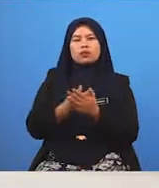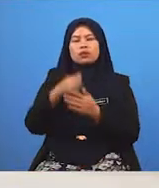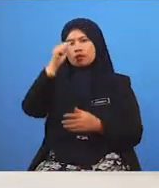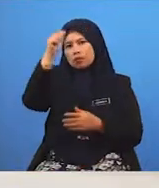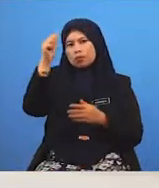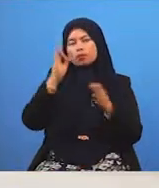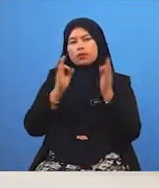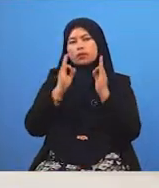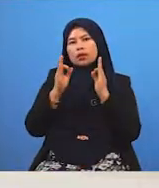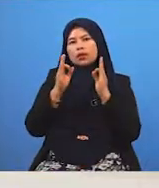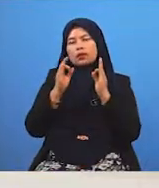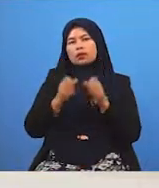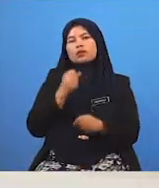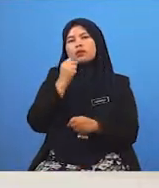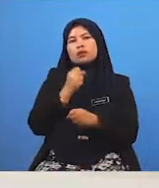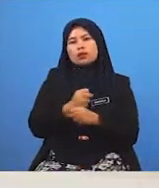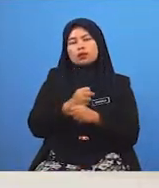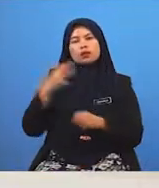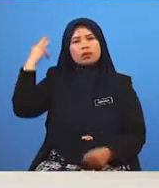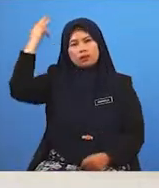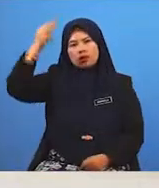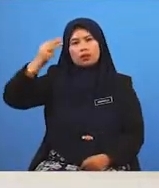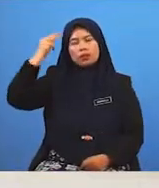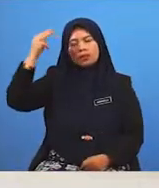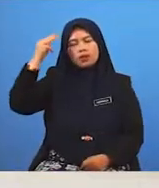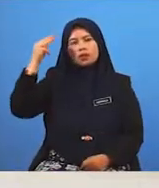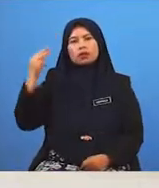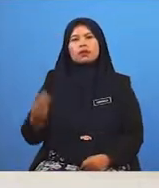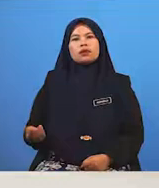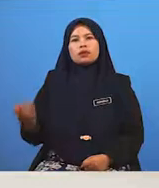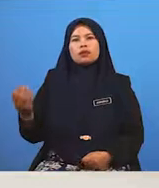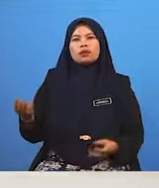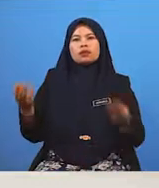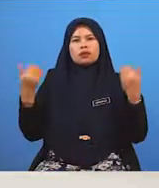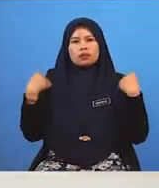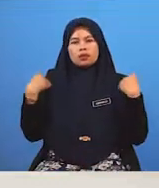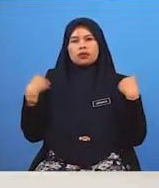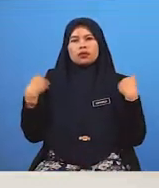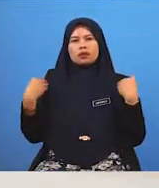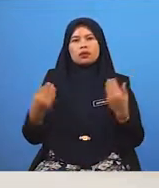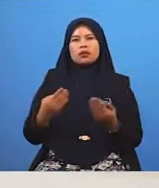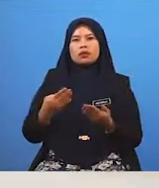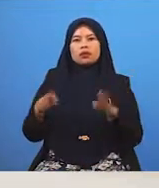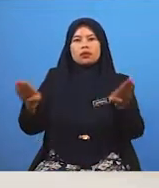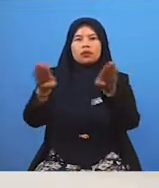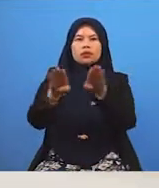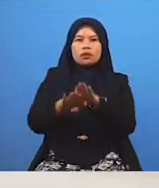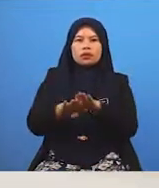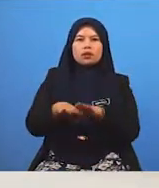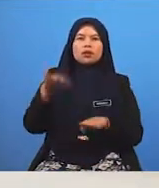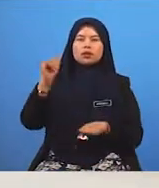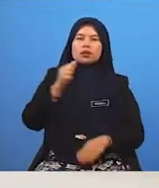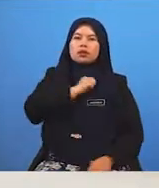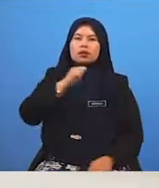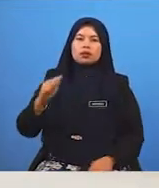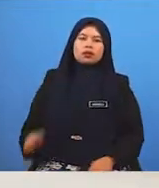berfirman bahawa sesungguhnya Muhammad memiliki budi pekerti yang agung." Demikian kisah orang Badwi